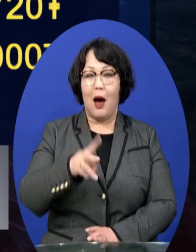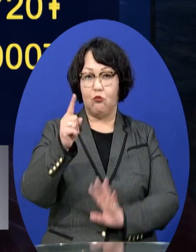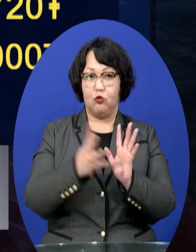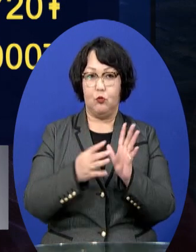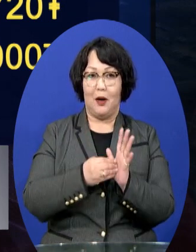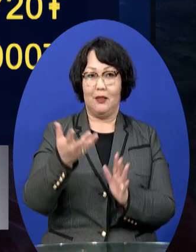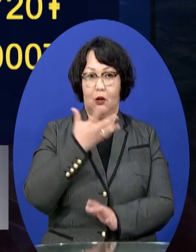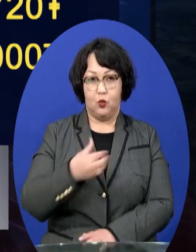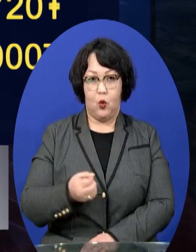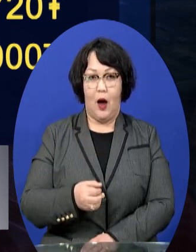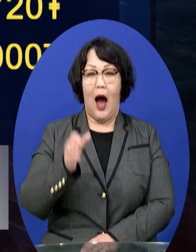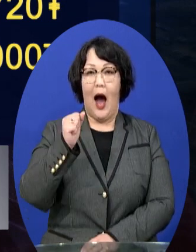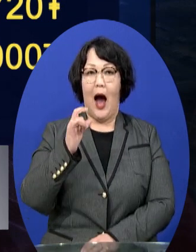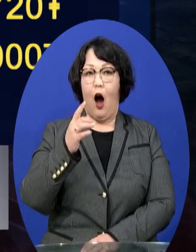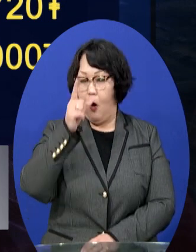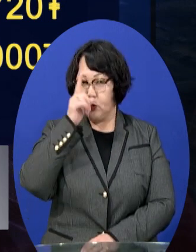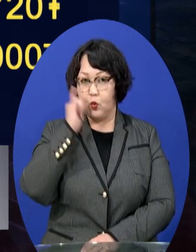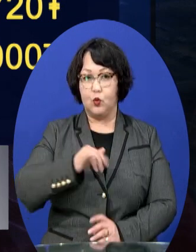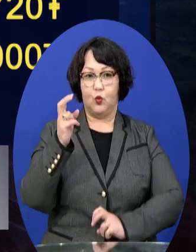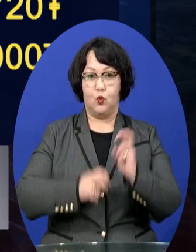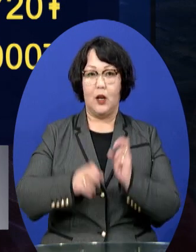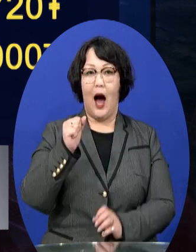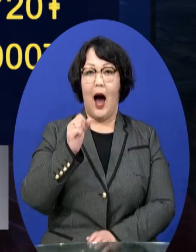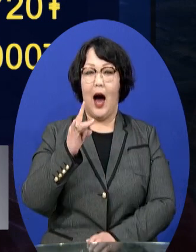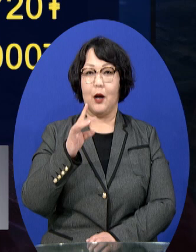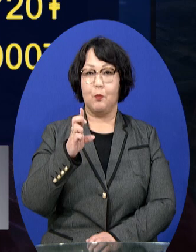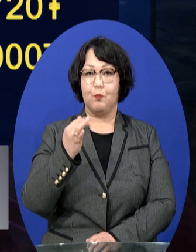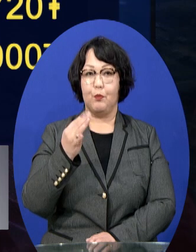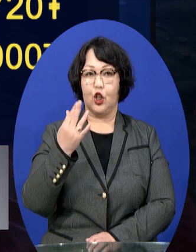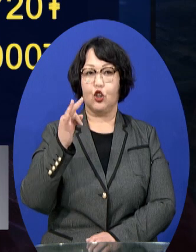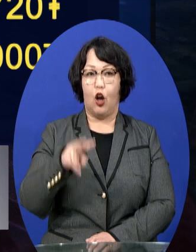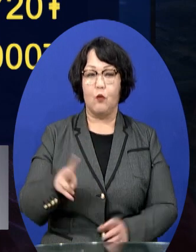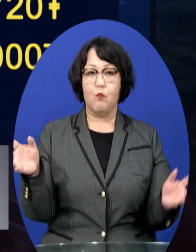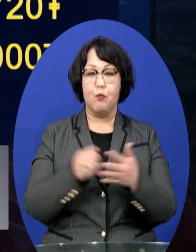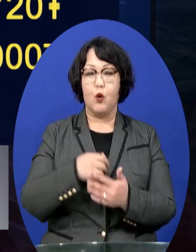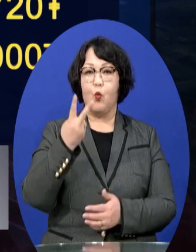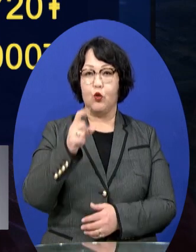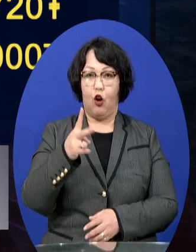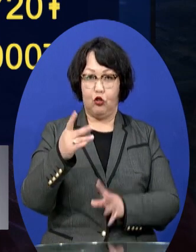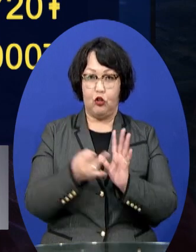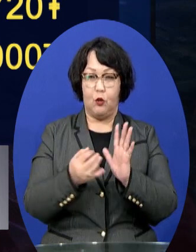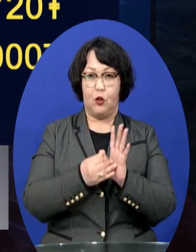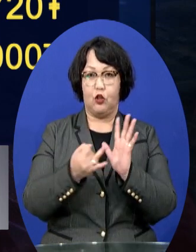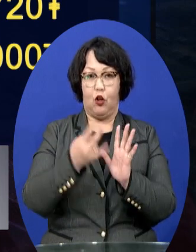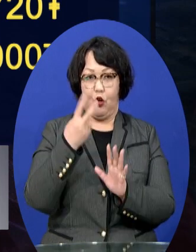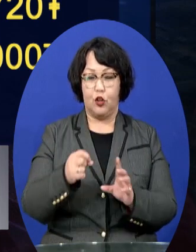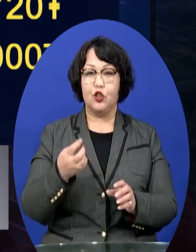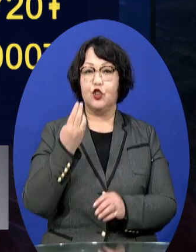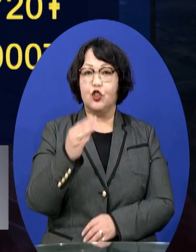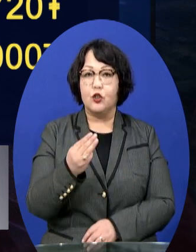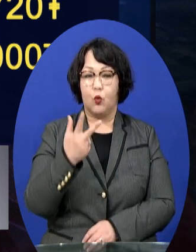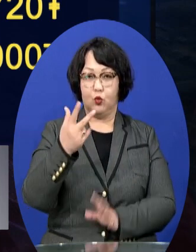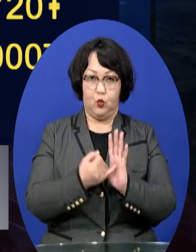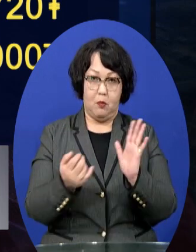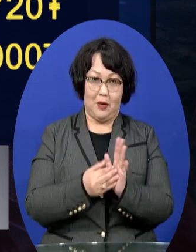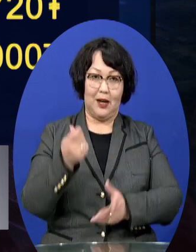төгрөгөөр худалдална. Харин Орос улбаоны улсад үйлдвэрлэсэн арбидол имийг бөөний үнэн 27,720 төгрөг, жижиглэнгийн үнэн